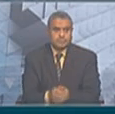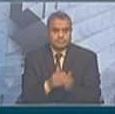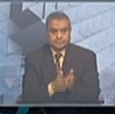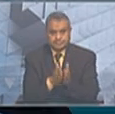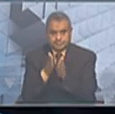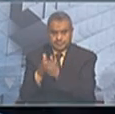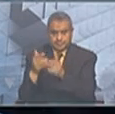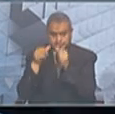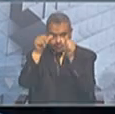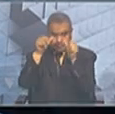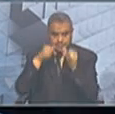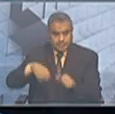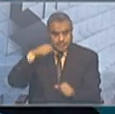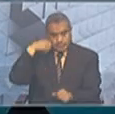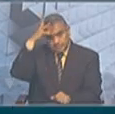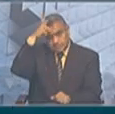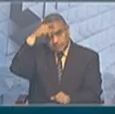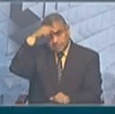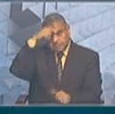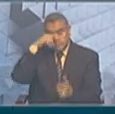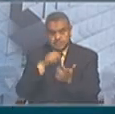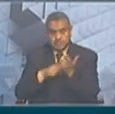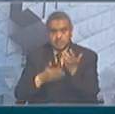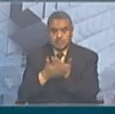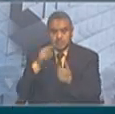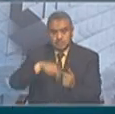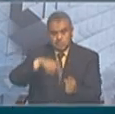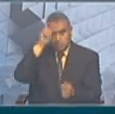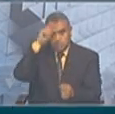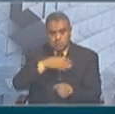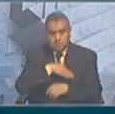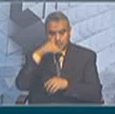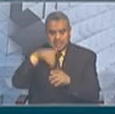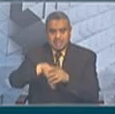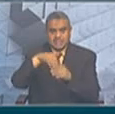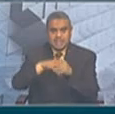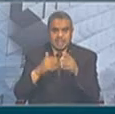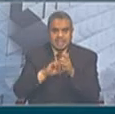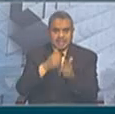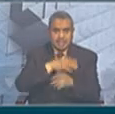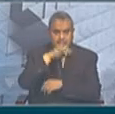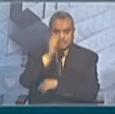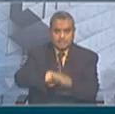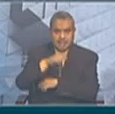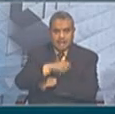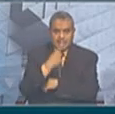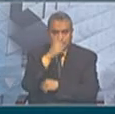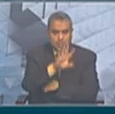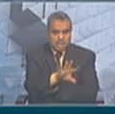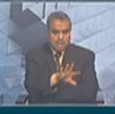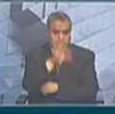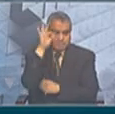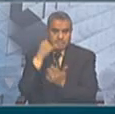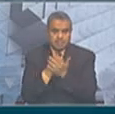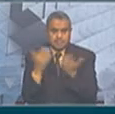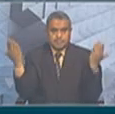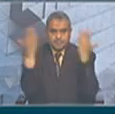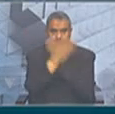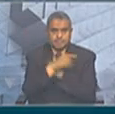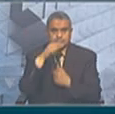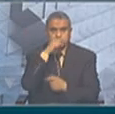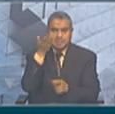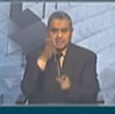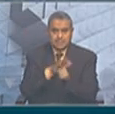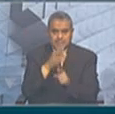أعلن الرئيس الأمريكي دونالد ترامب أنه سيفصح اليوم عن مرشحته لعضوية المحكمة العليا خلفا للقاضية روث